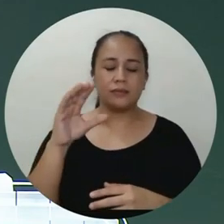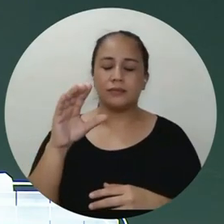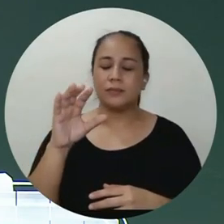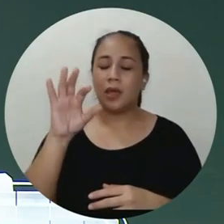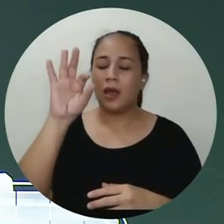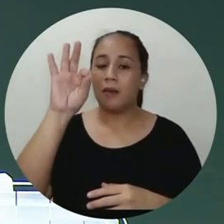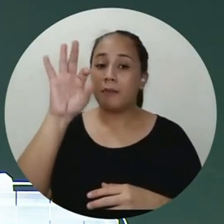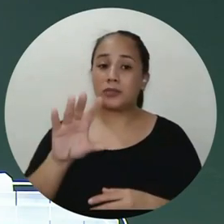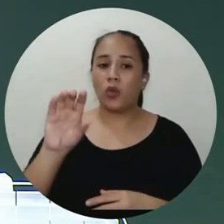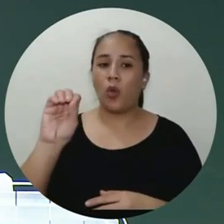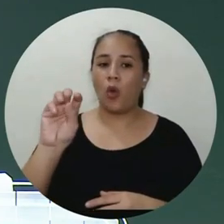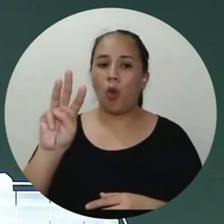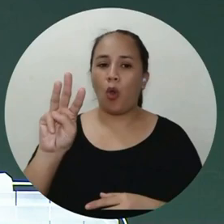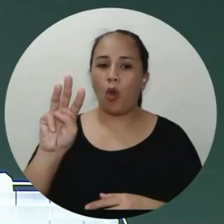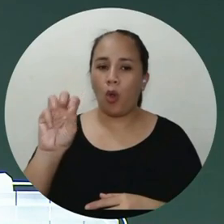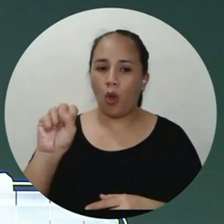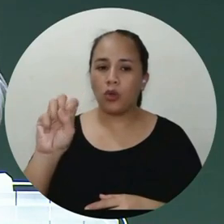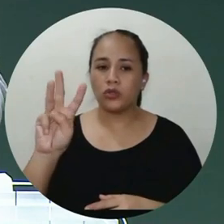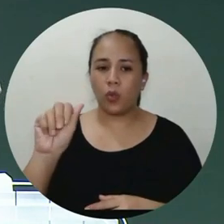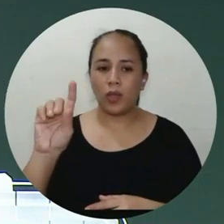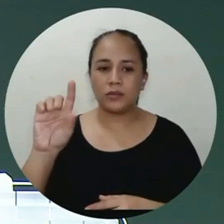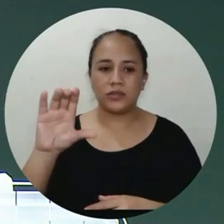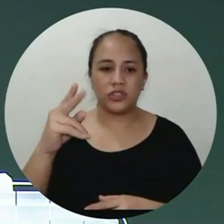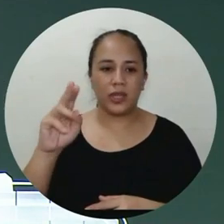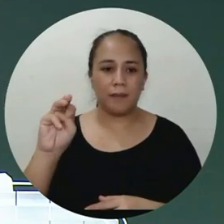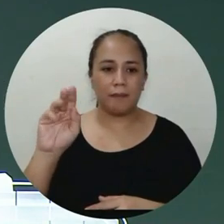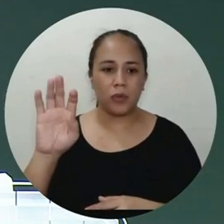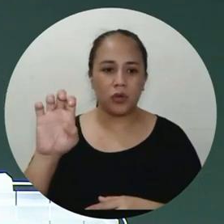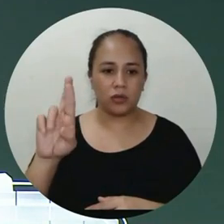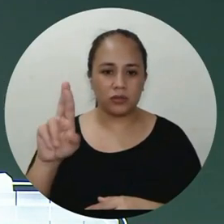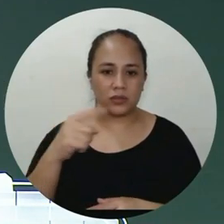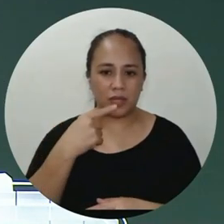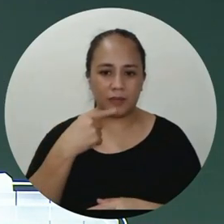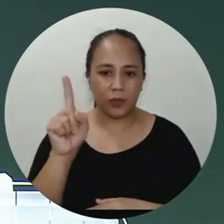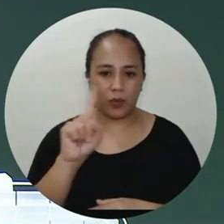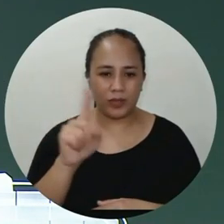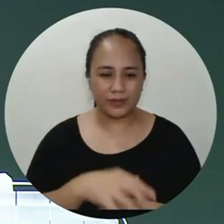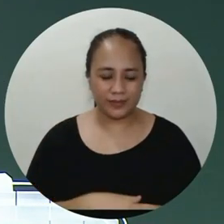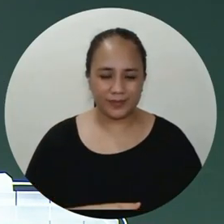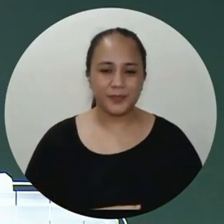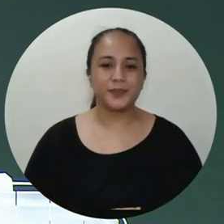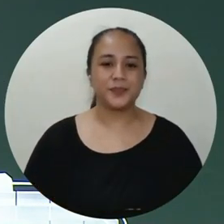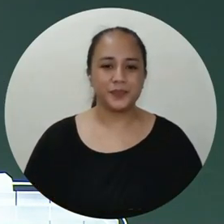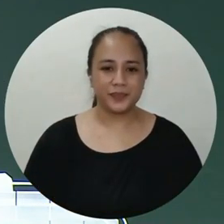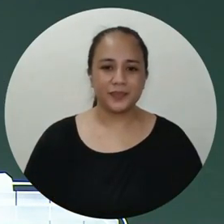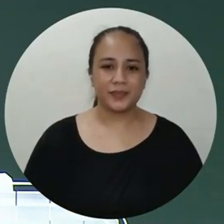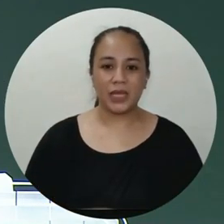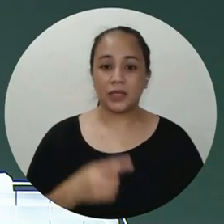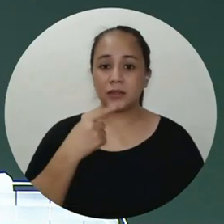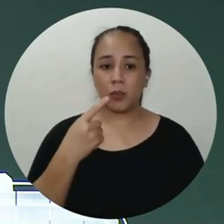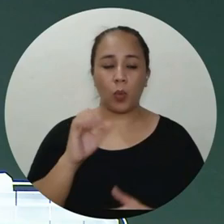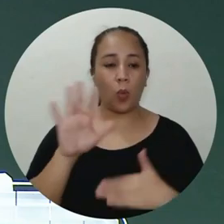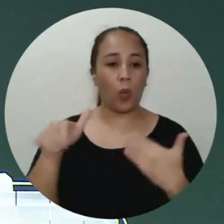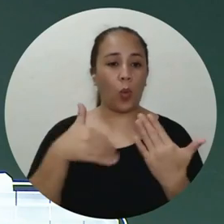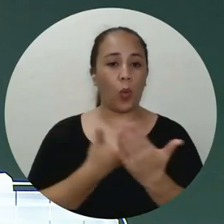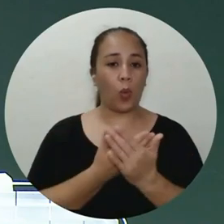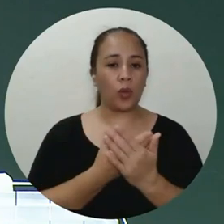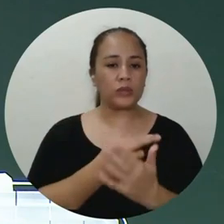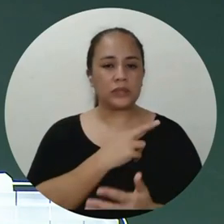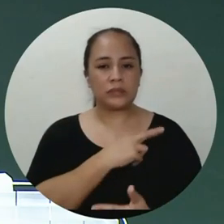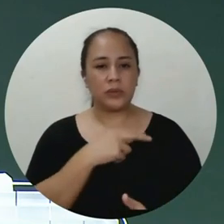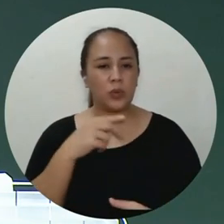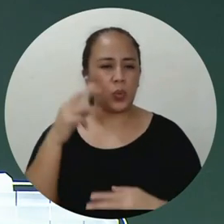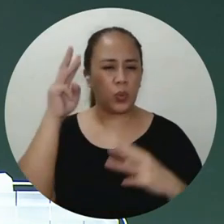모든 염려와 초조는 하나님 빼고 계산한 것이다 그랬어요. He said all our fret and worry is caused